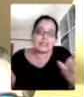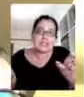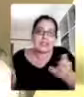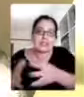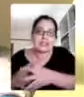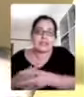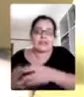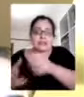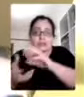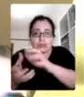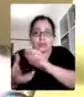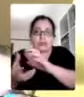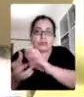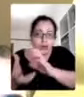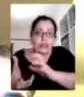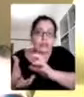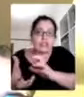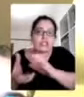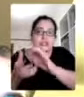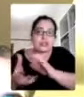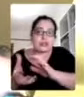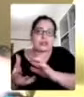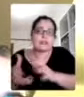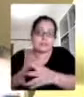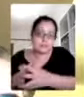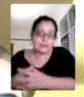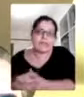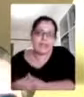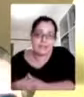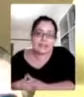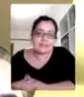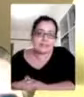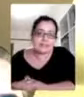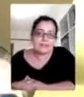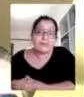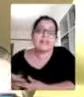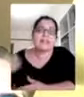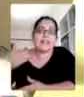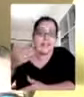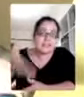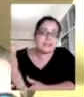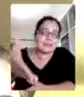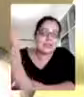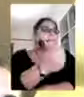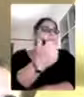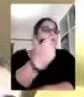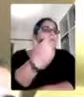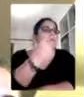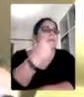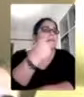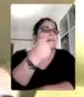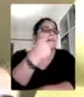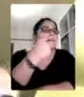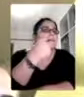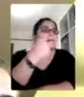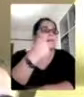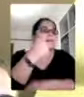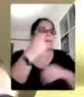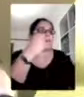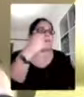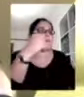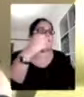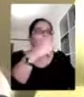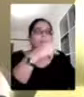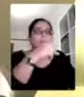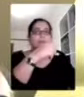gösterecektin, geçecektin. Şimdi Kutu ben de olduğu onu için evet. Yani hatırladım. aslında biraz evvel, Büyük yani ekrandan yapacak bir açıyorum. şey Buradan